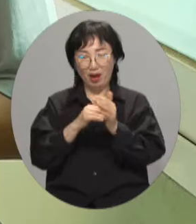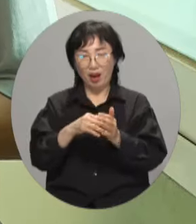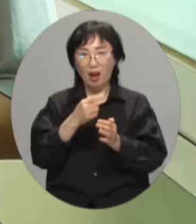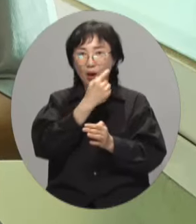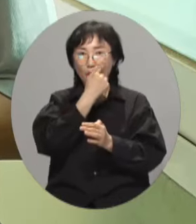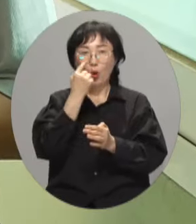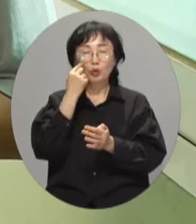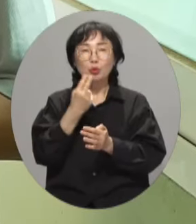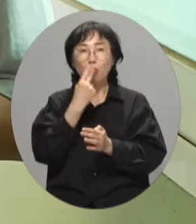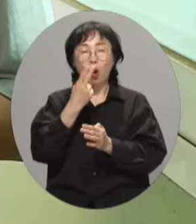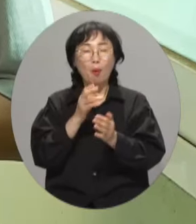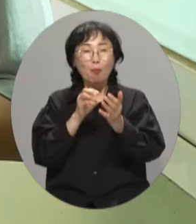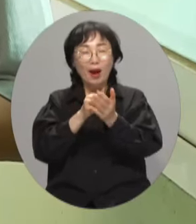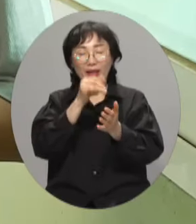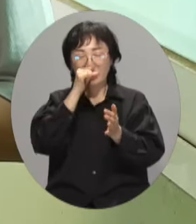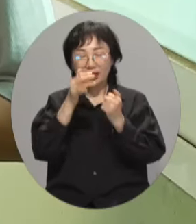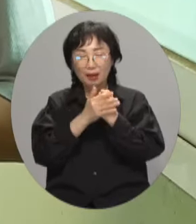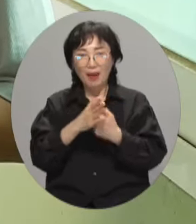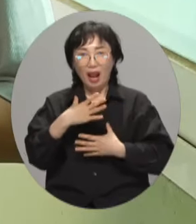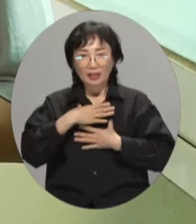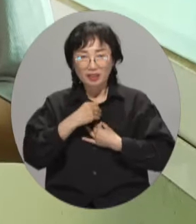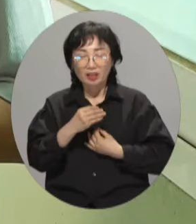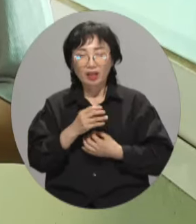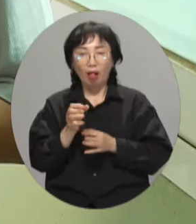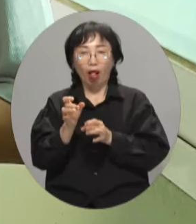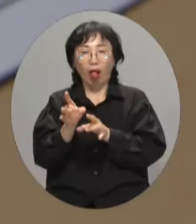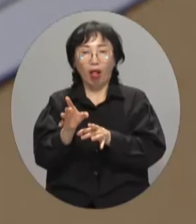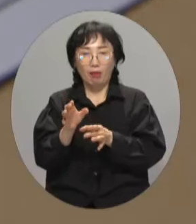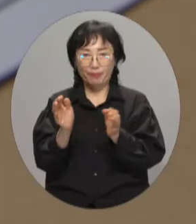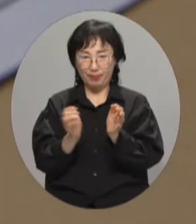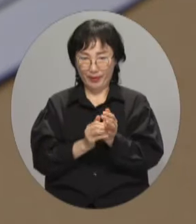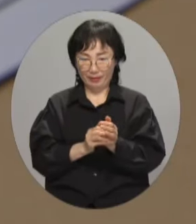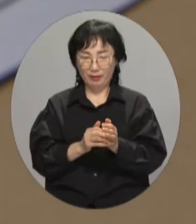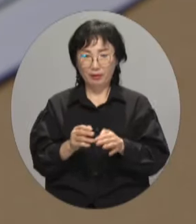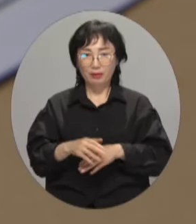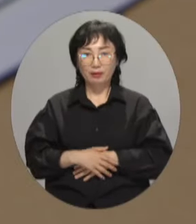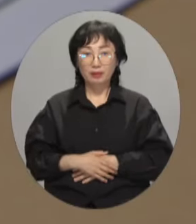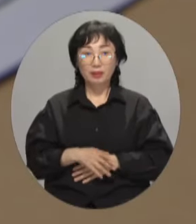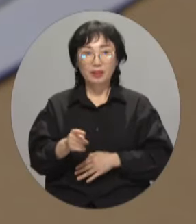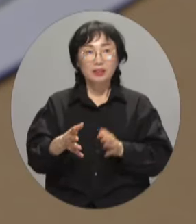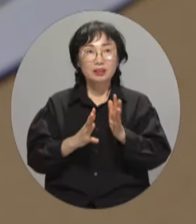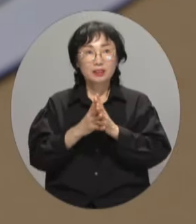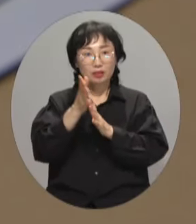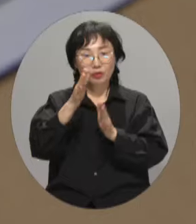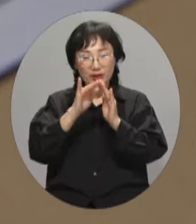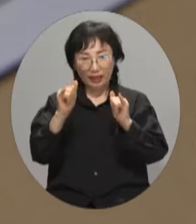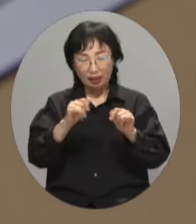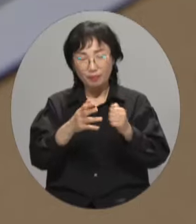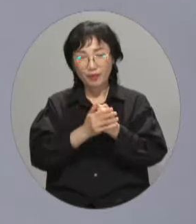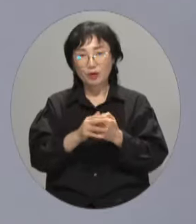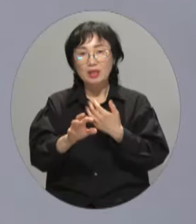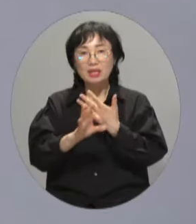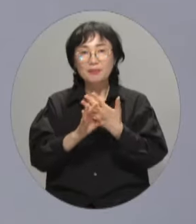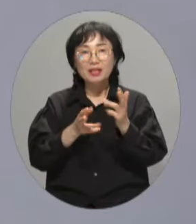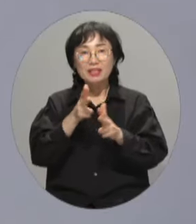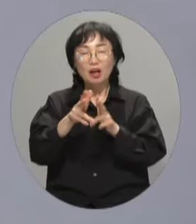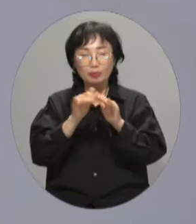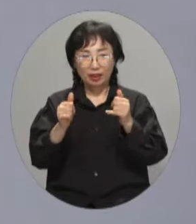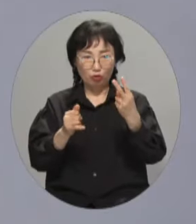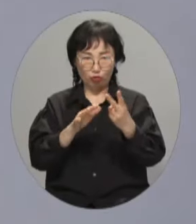가입돼 있어 안전하다고 임차인들을 속인 것으로 나타났습니다. 시공사와 각기 다른 임대사업자